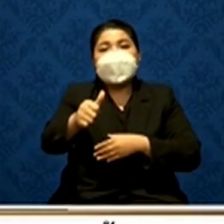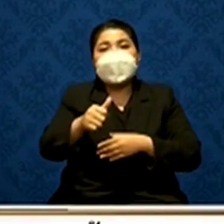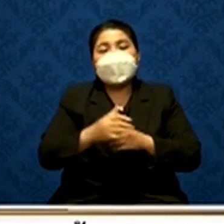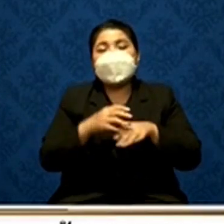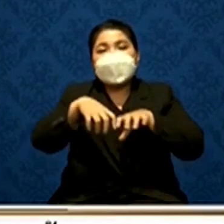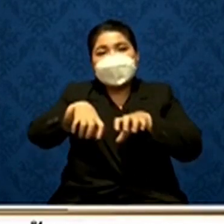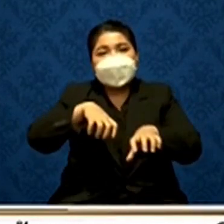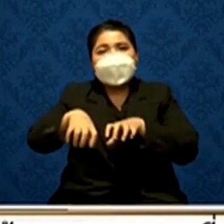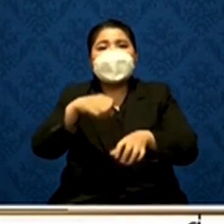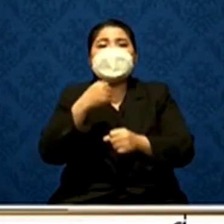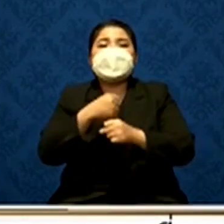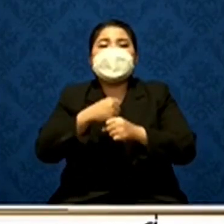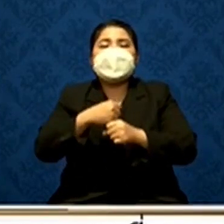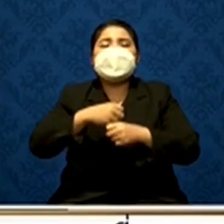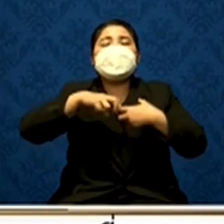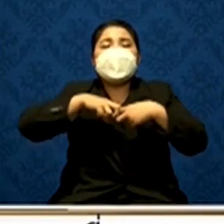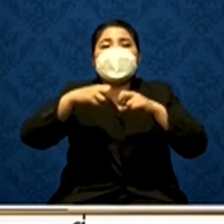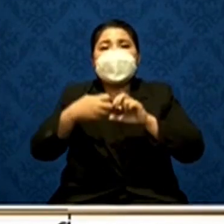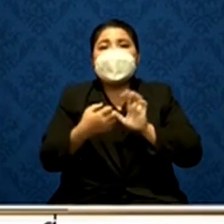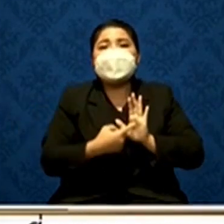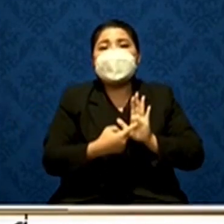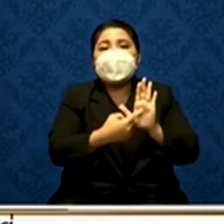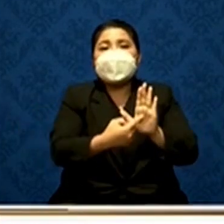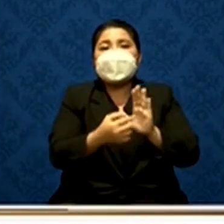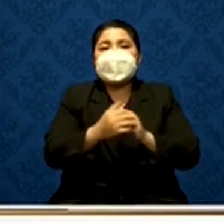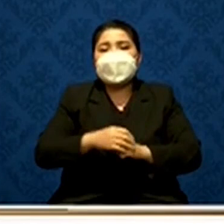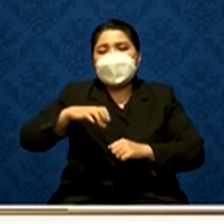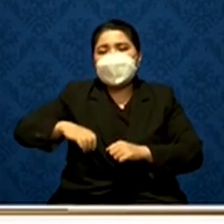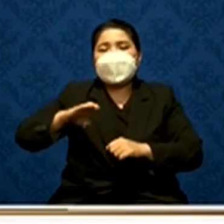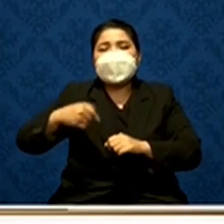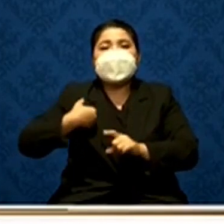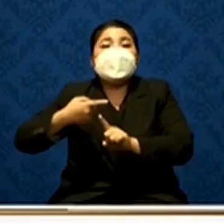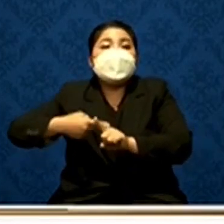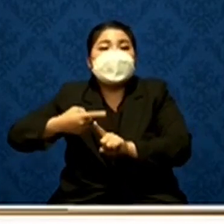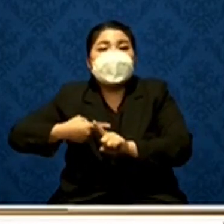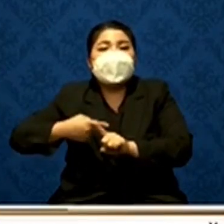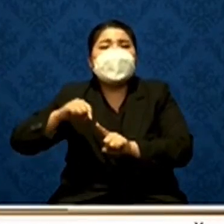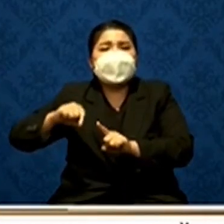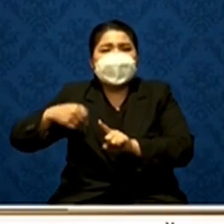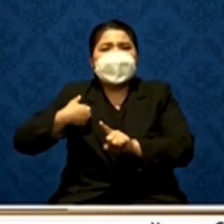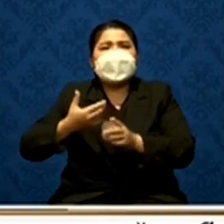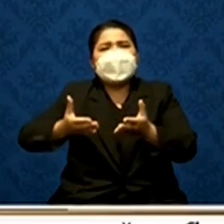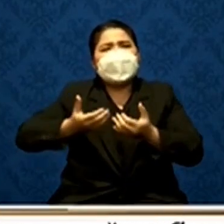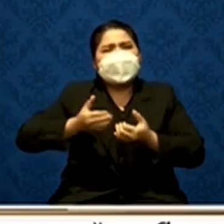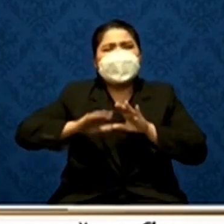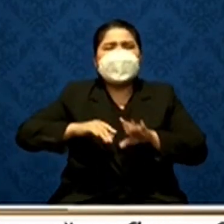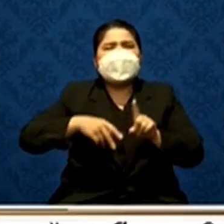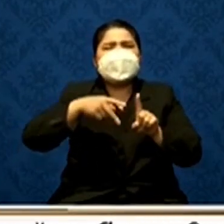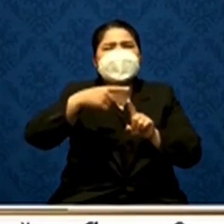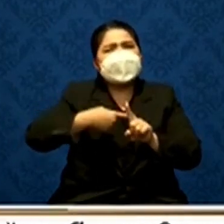เราไดจการกัปัหาเช่นบริษัทลบเหมาเชาช่งจากคเคหาไปเดอนแลไมถพับาท